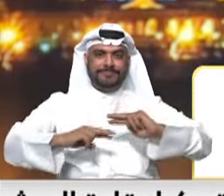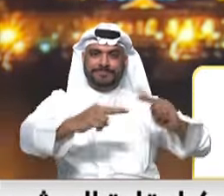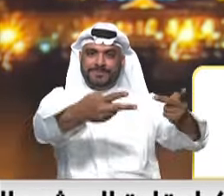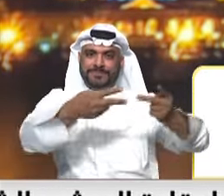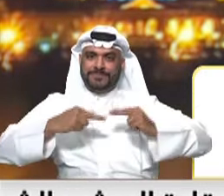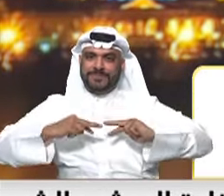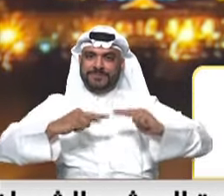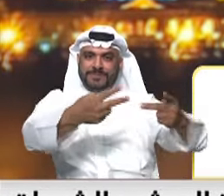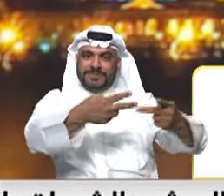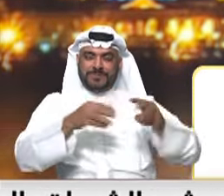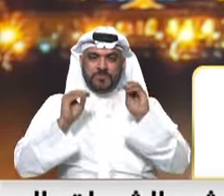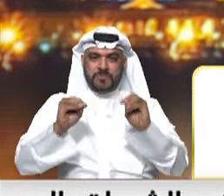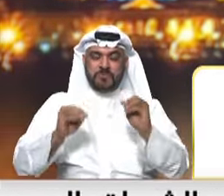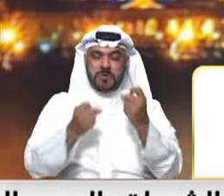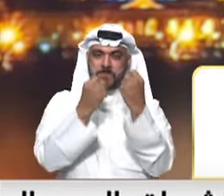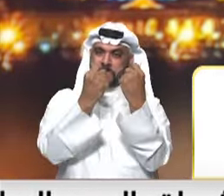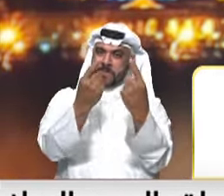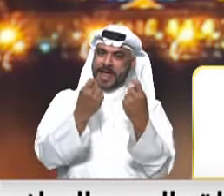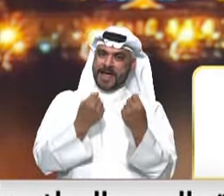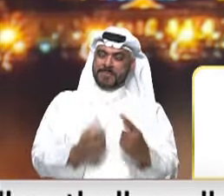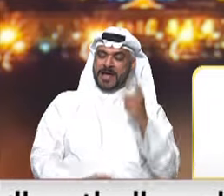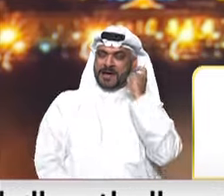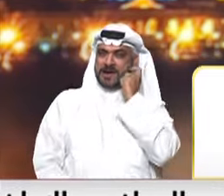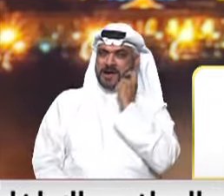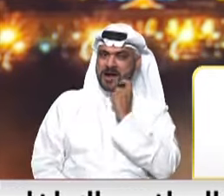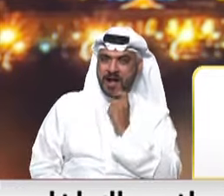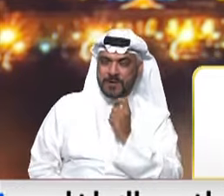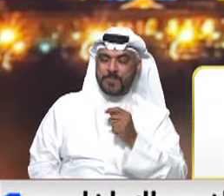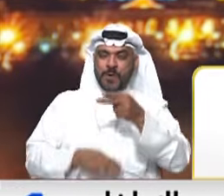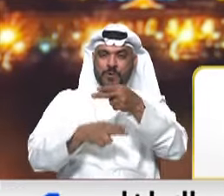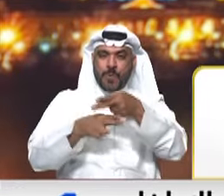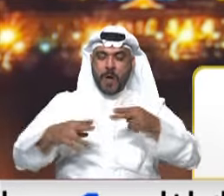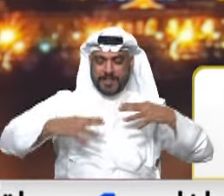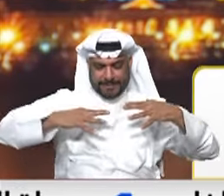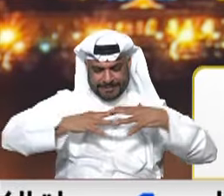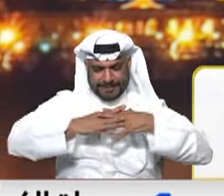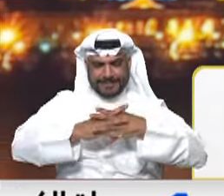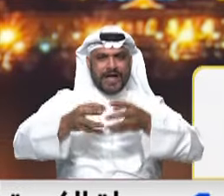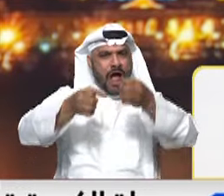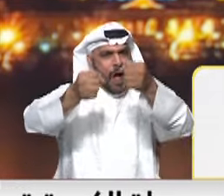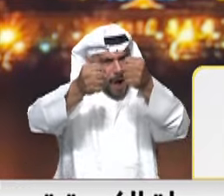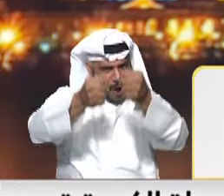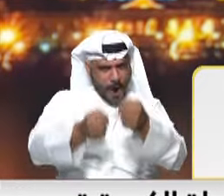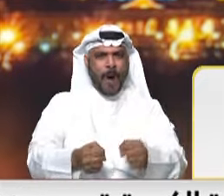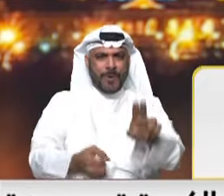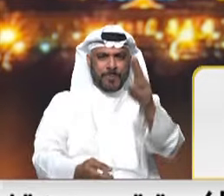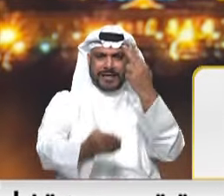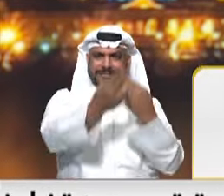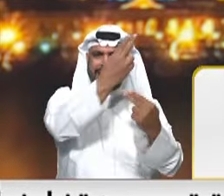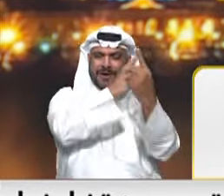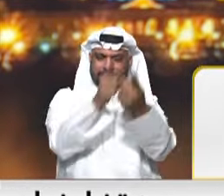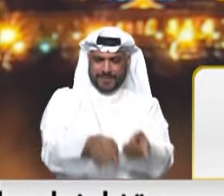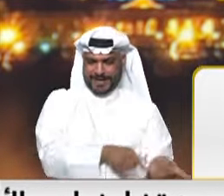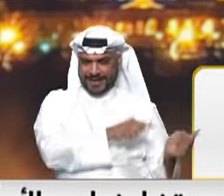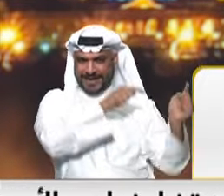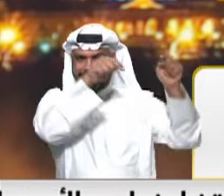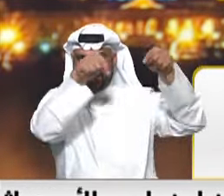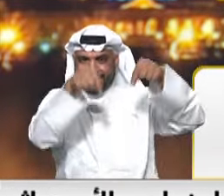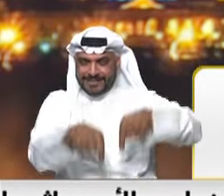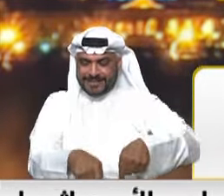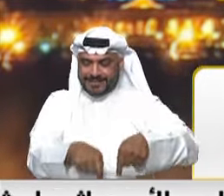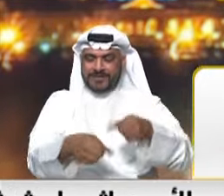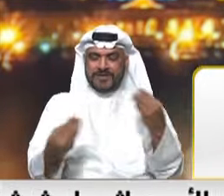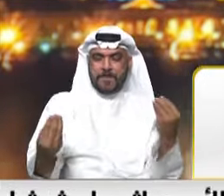الداخلية على عمق العلاقات الأخوية والتاريخية بين دولة الكويت ودولة الإمارات العربية المتحدة